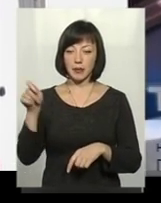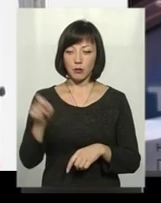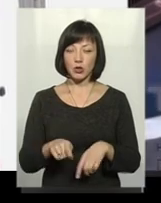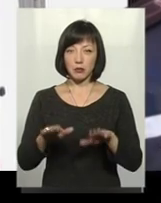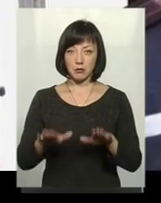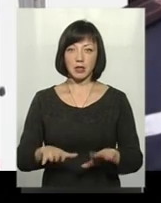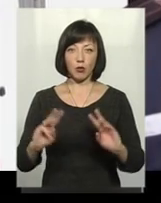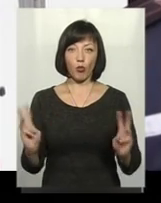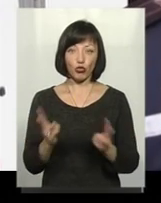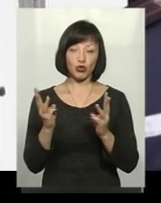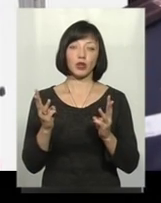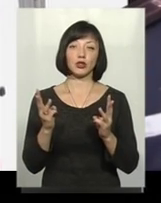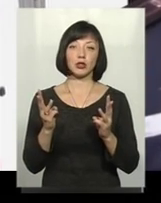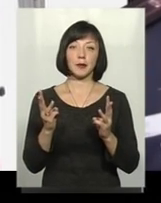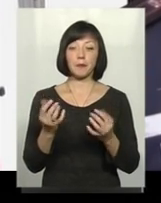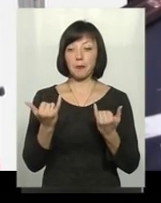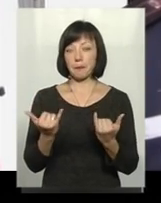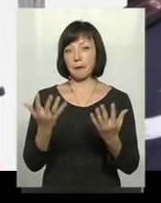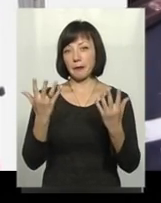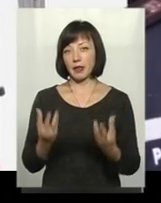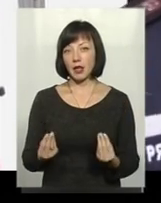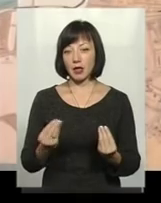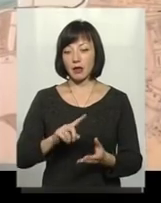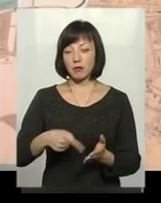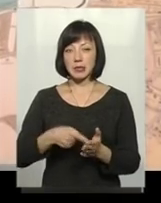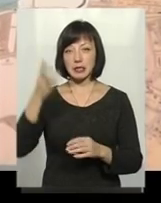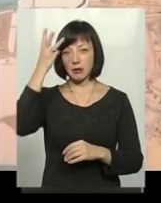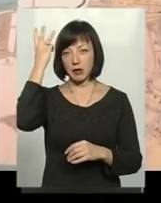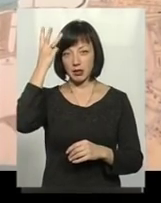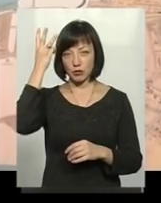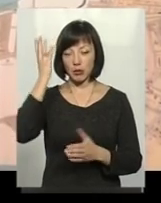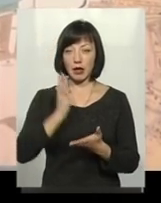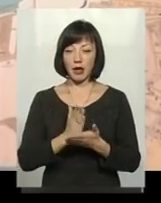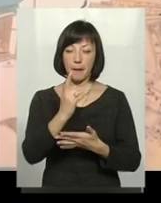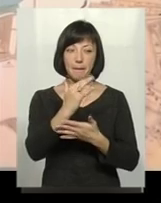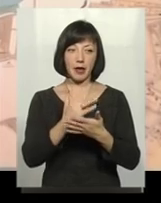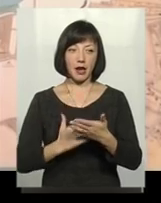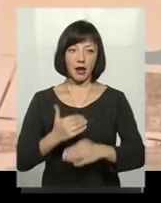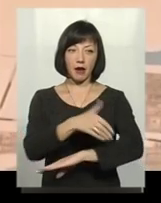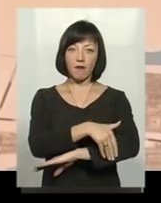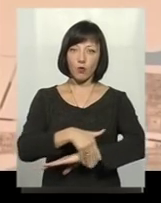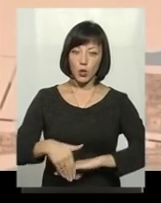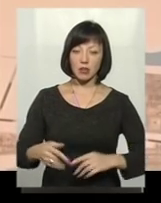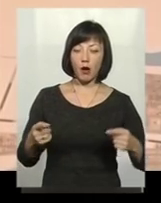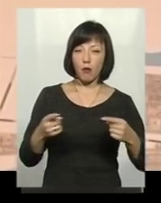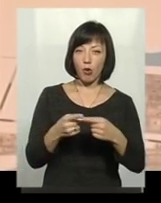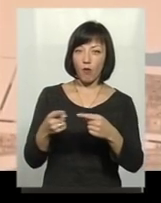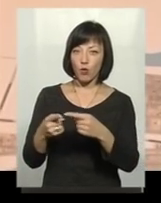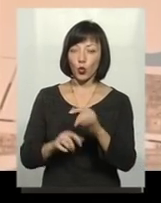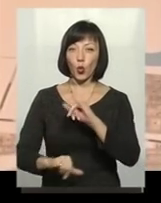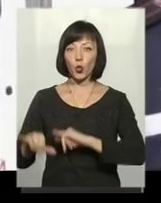пожежі. На сьогоднішній день в місті Хмельницькому є перелік вулиць, провулків,